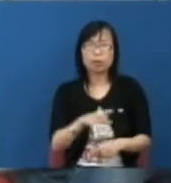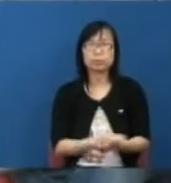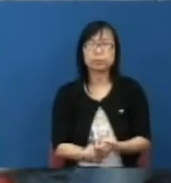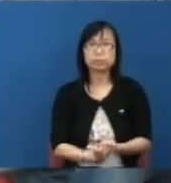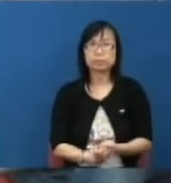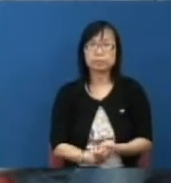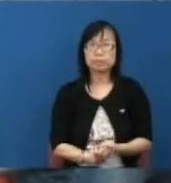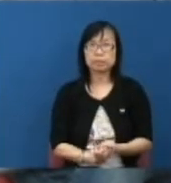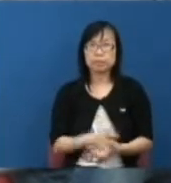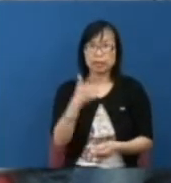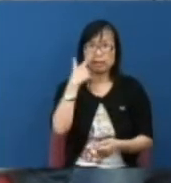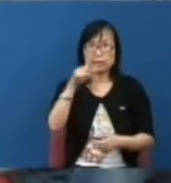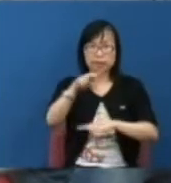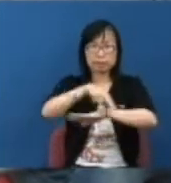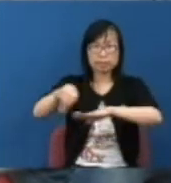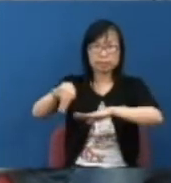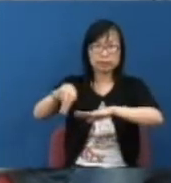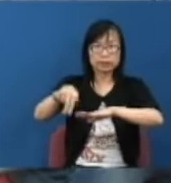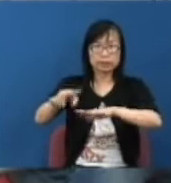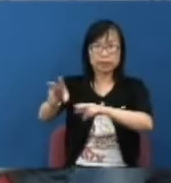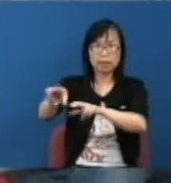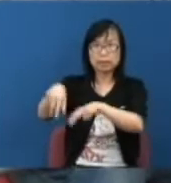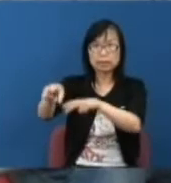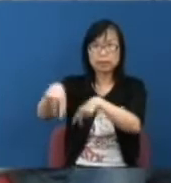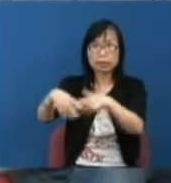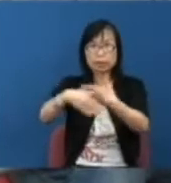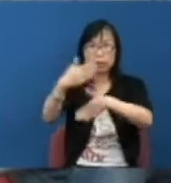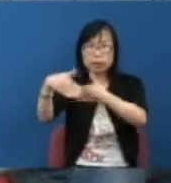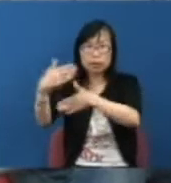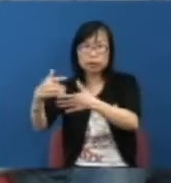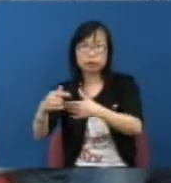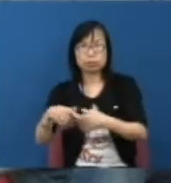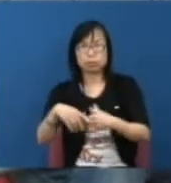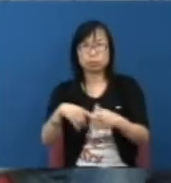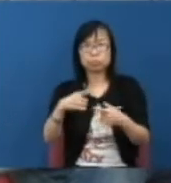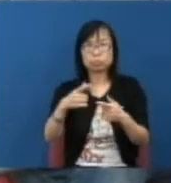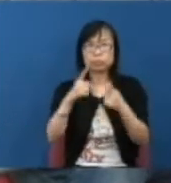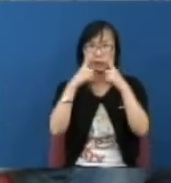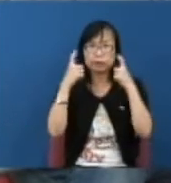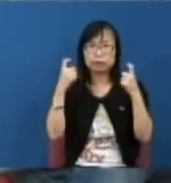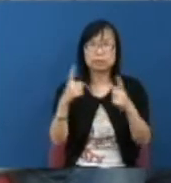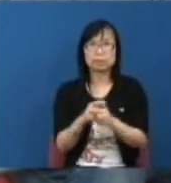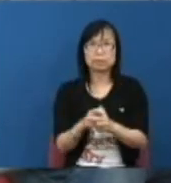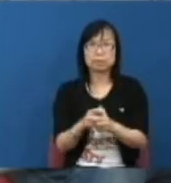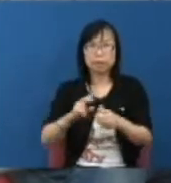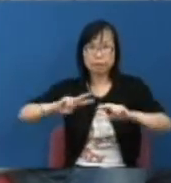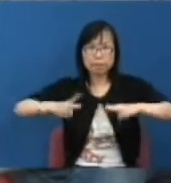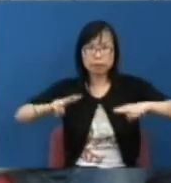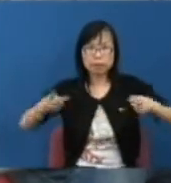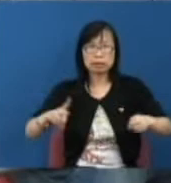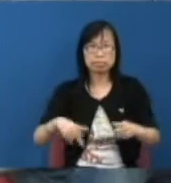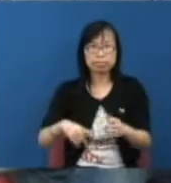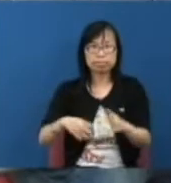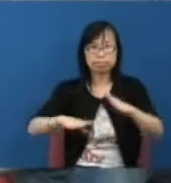竟新界其他啲鄉村嘅配套嚇同城市嘅發展咧，好似似乎就有好大嘅落差